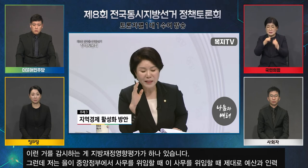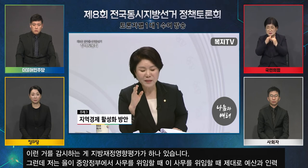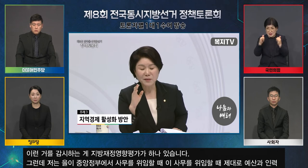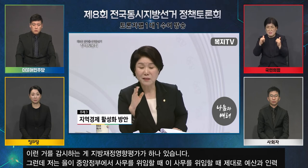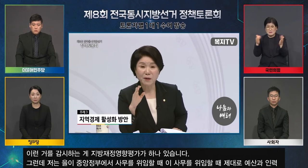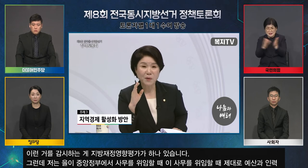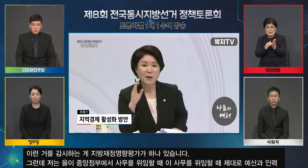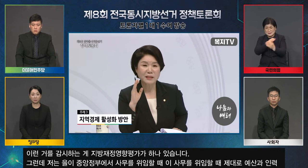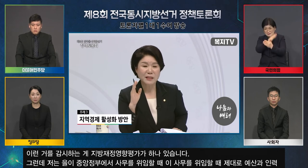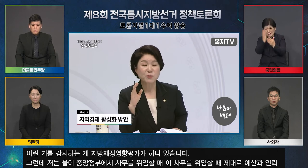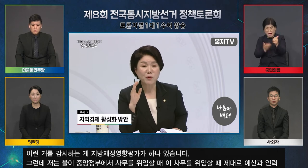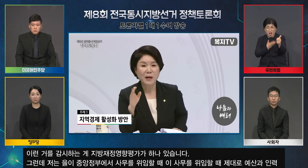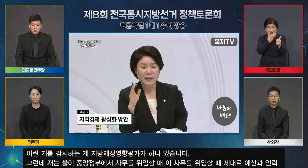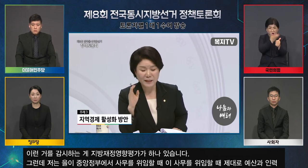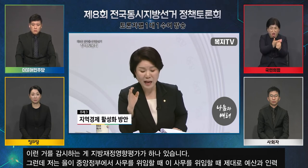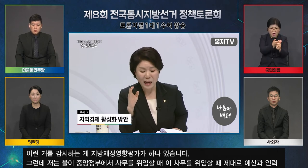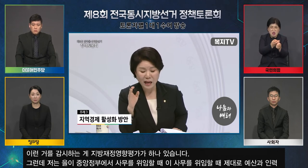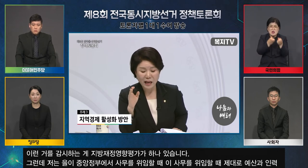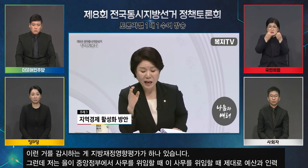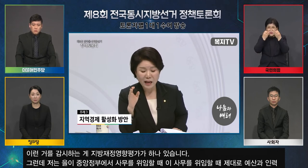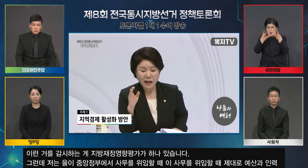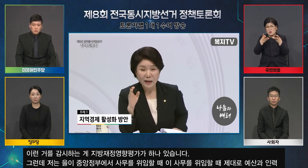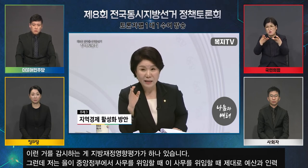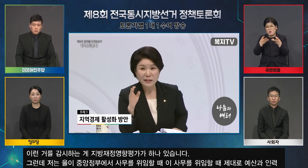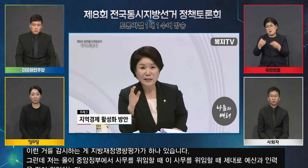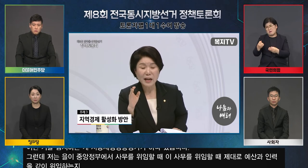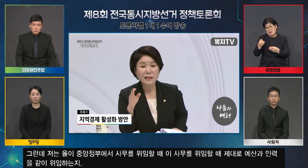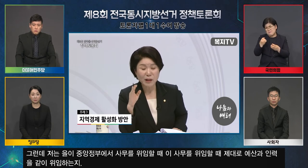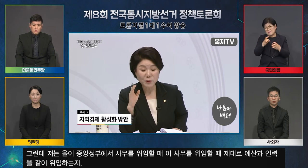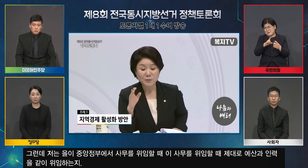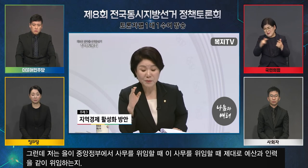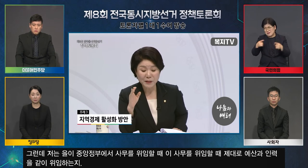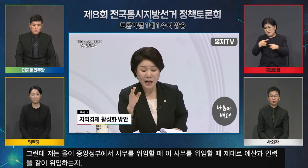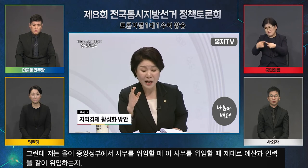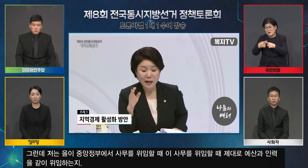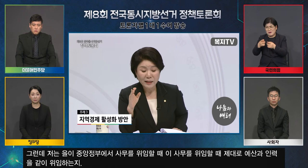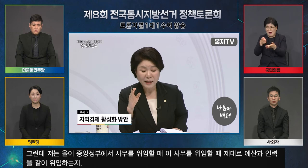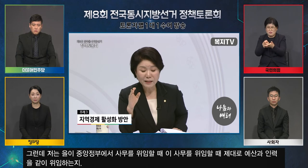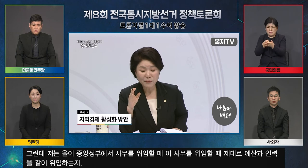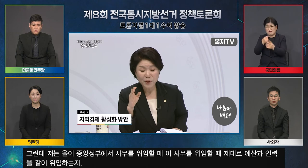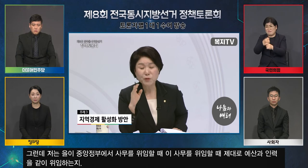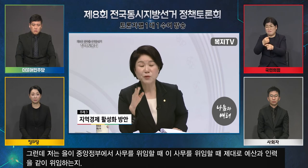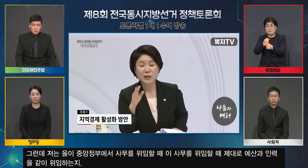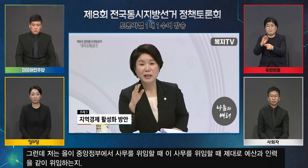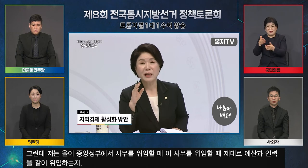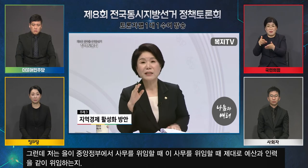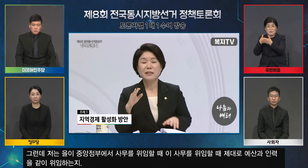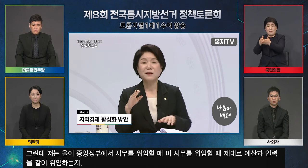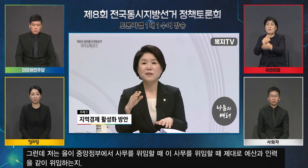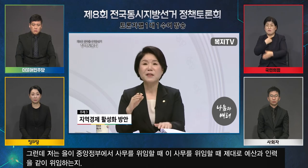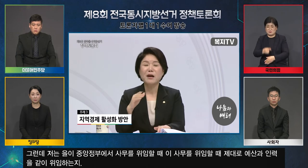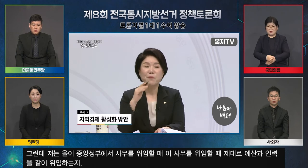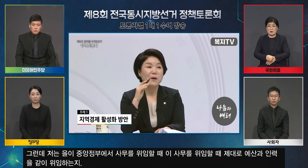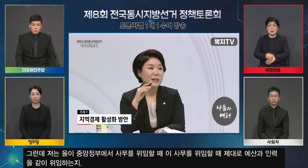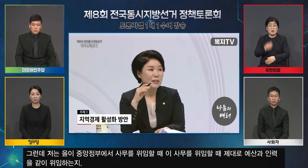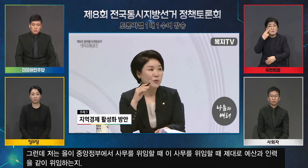지방재정영향평가제를 도입해야 된다라는 제안을 하고 싶습니다. 사실 미국이